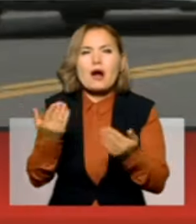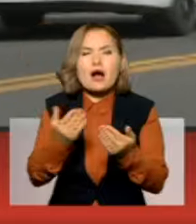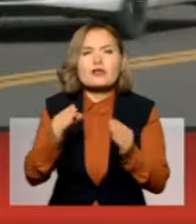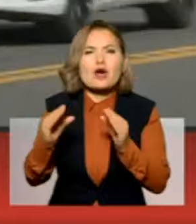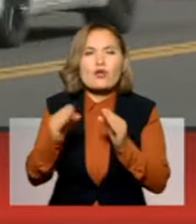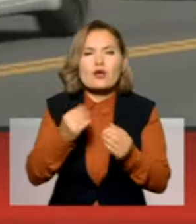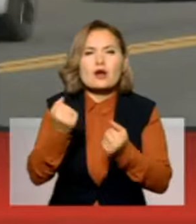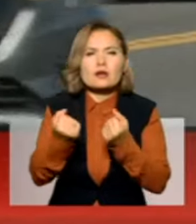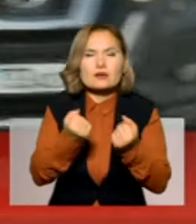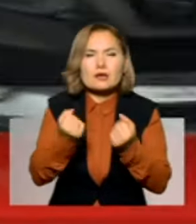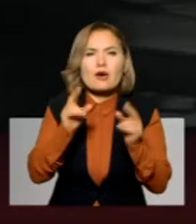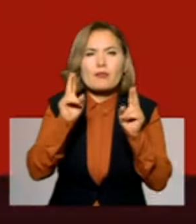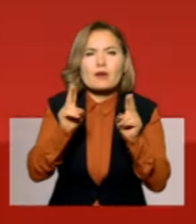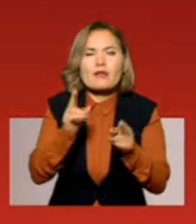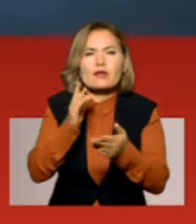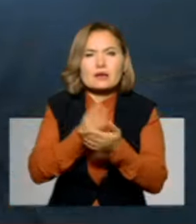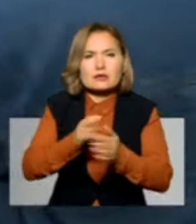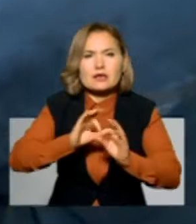көліктерге қарастырылған?